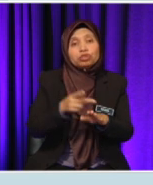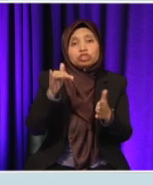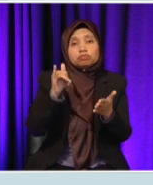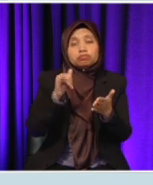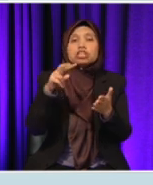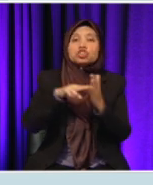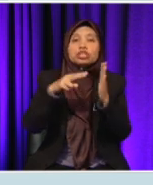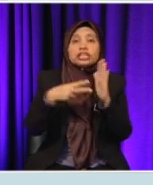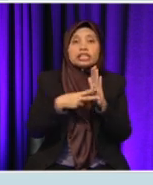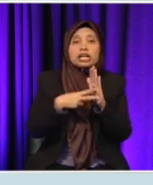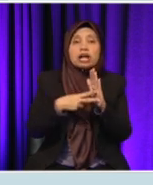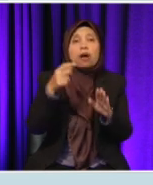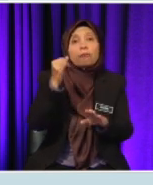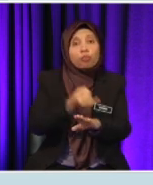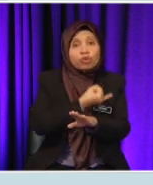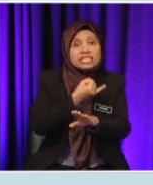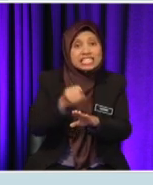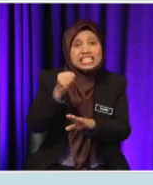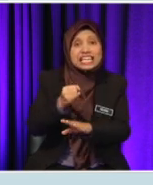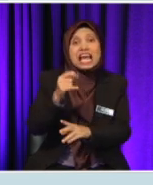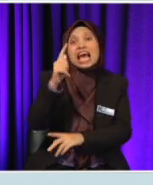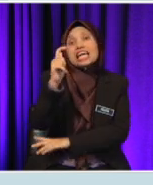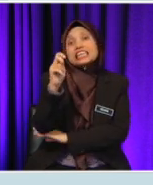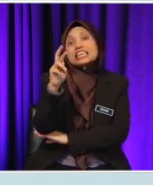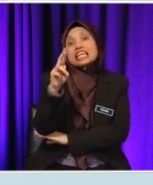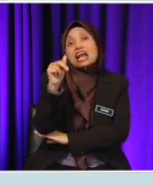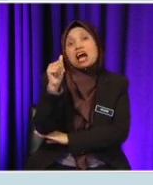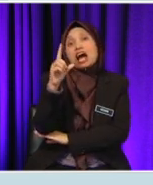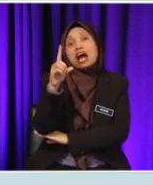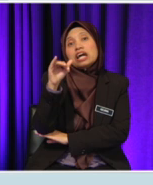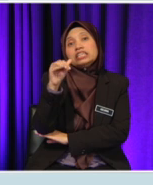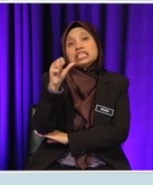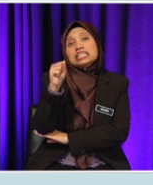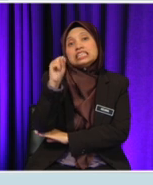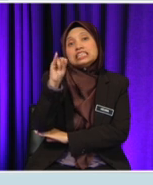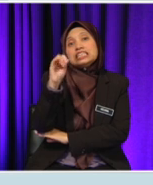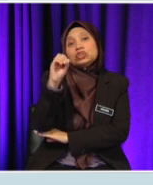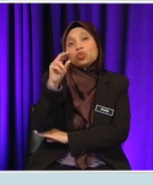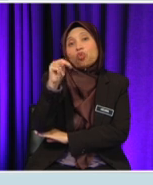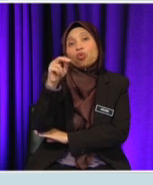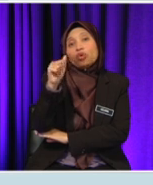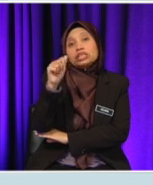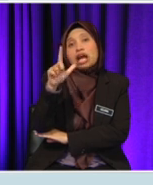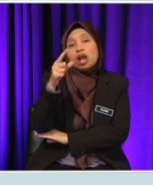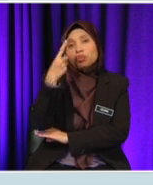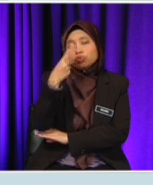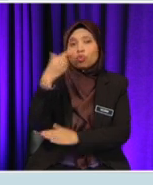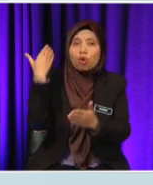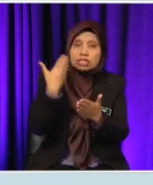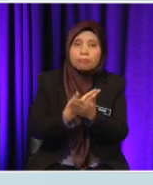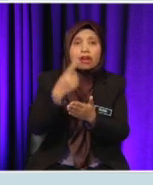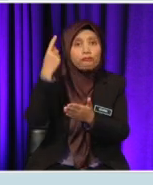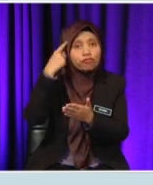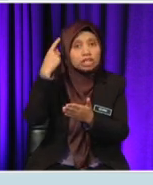pantun adalah puisi tradisional dicipta sebagai satu bentuk pengucapan untuk menyampaikan pikiran dan perasaan